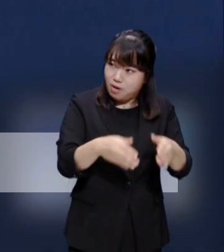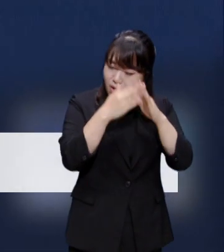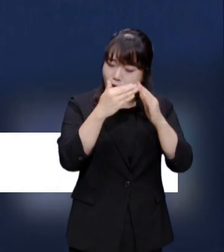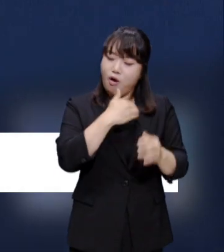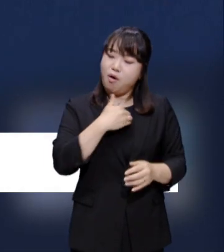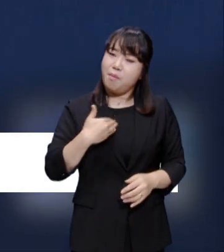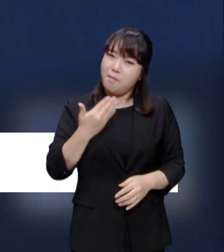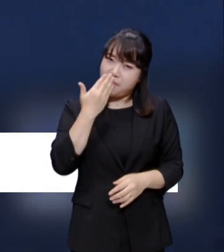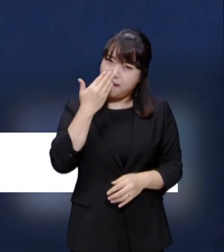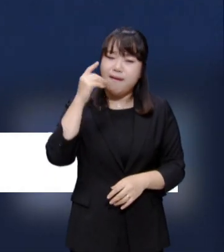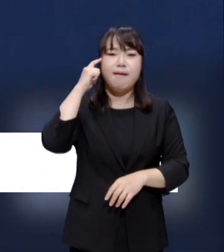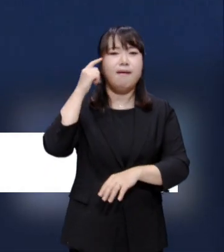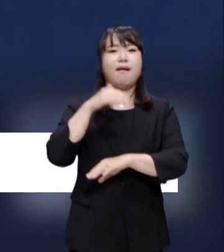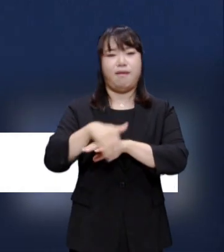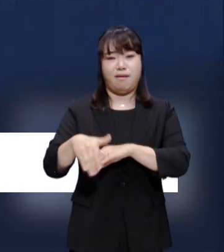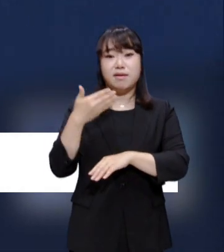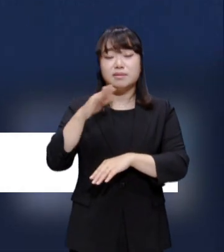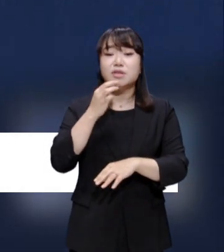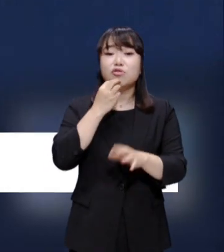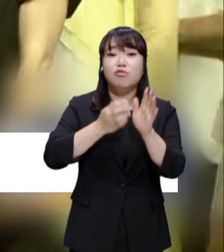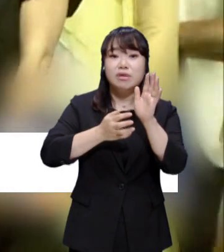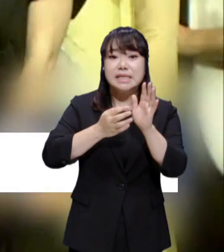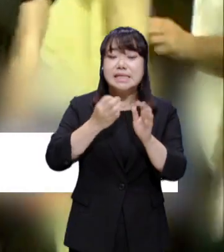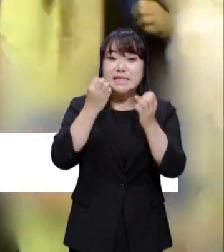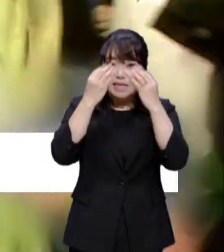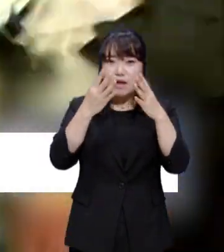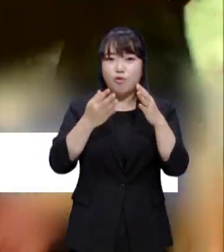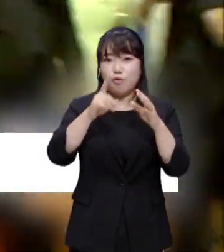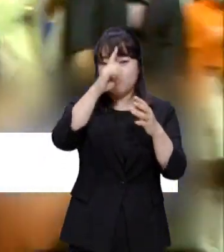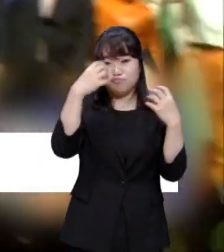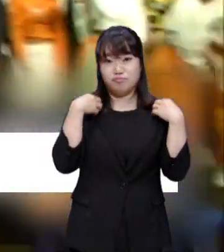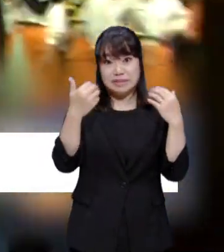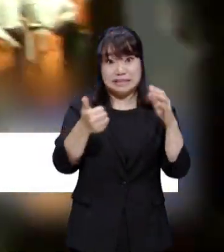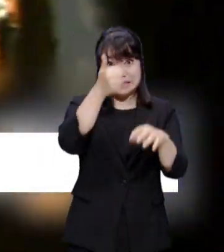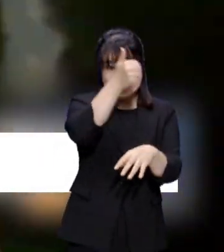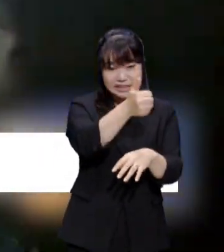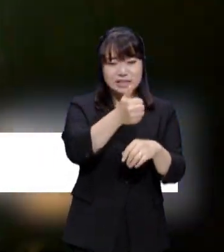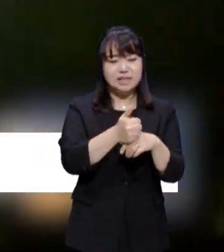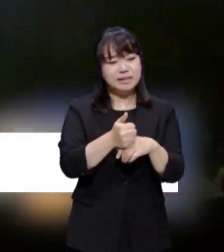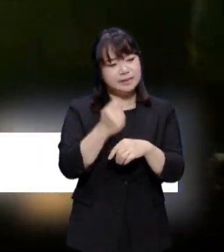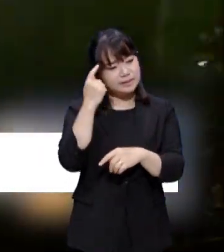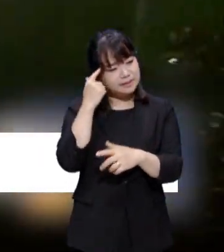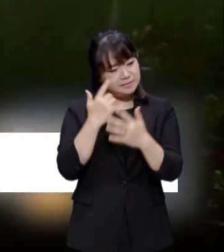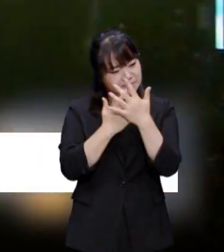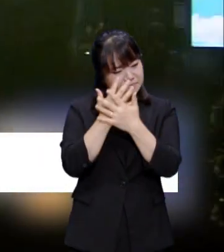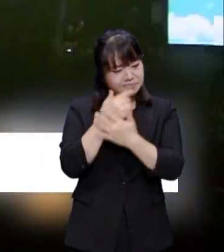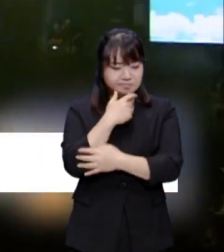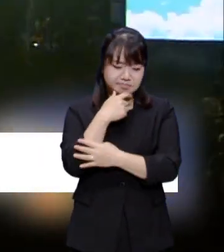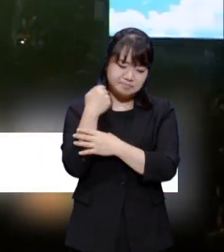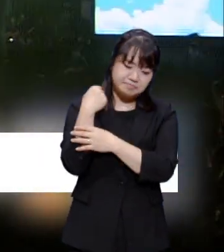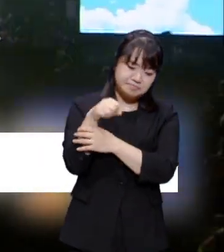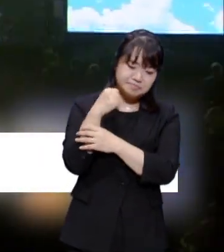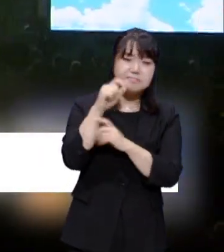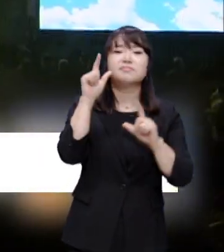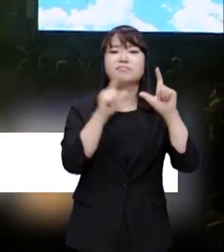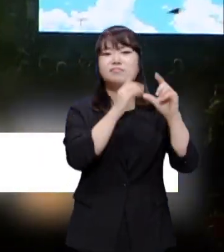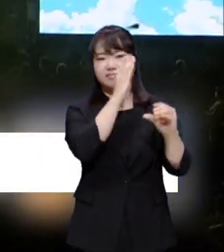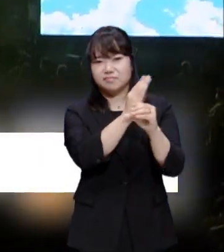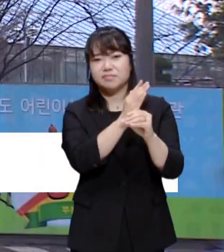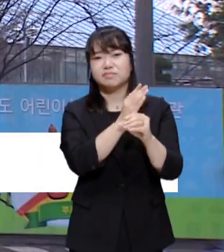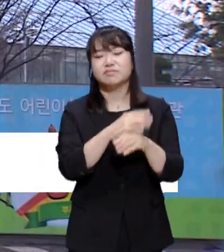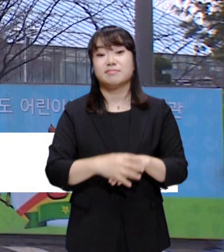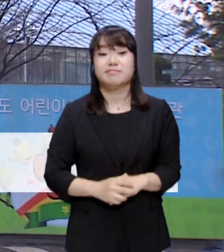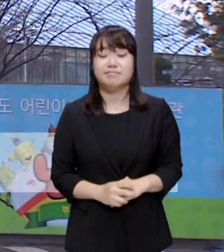새로 취임한 조용익 부천시장이 자원순환센터를 광역화하는 데 대해 부정적인 입장인 걸로 전해지고 있기